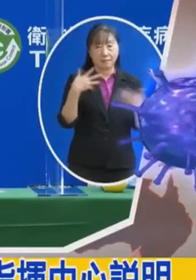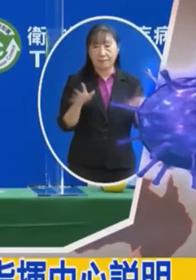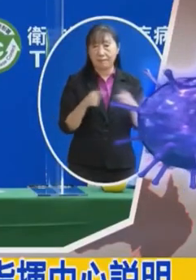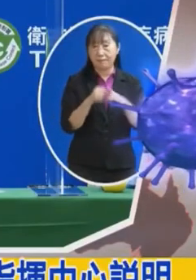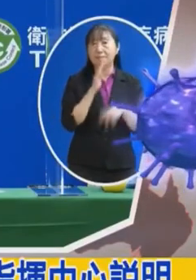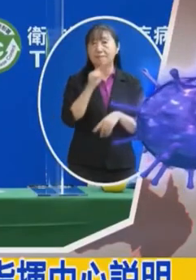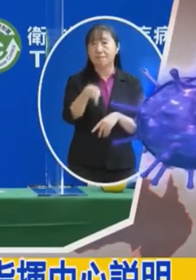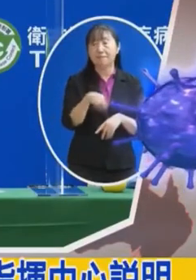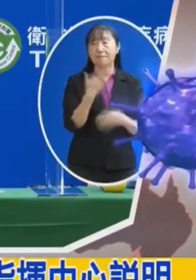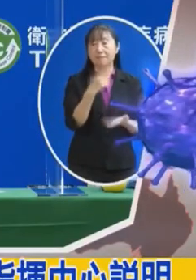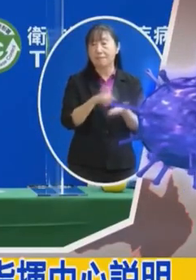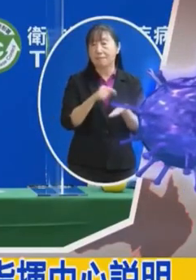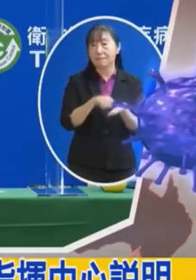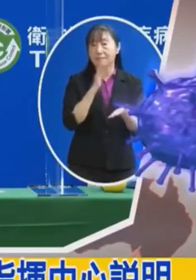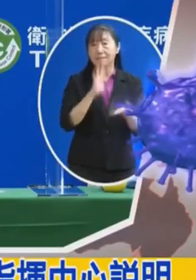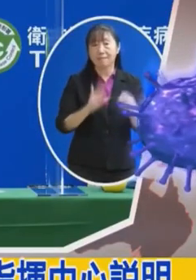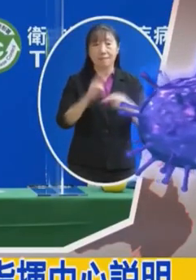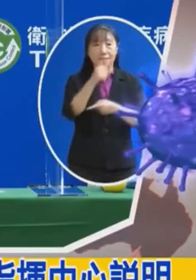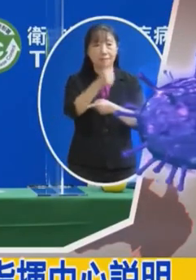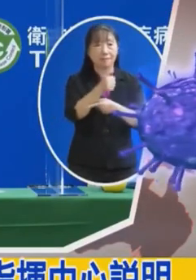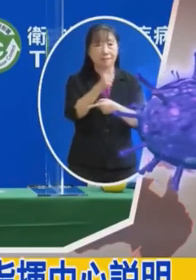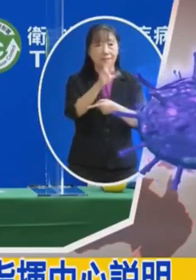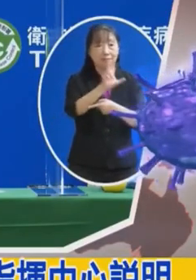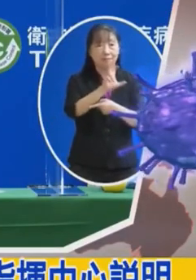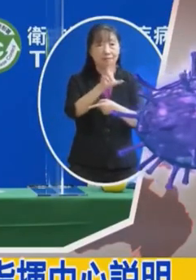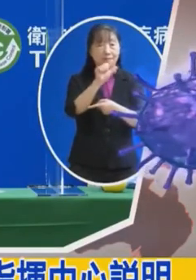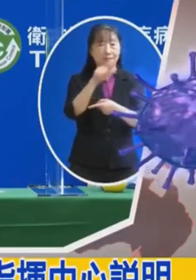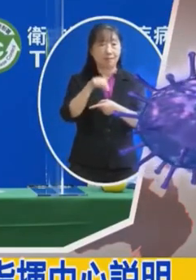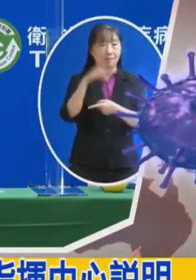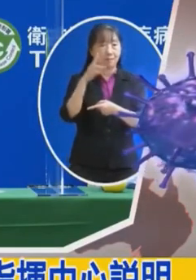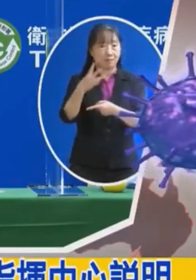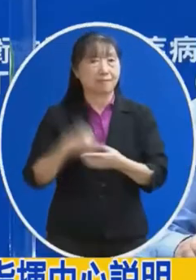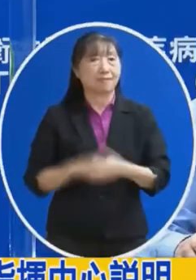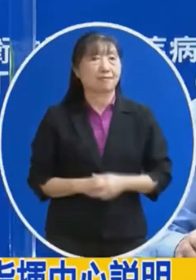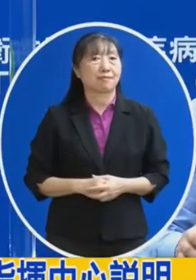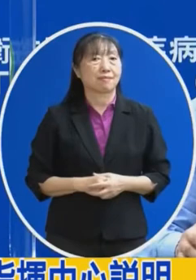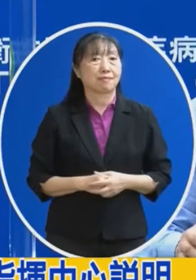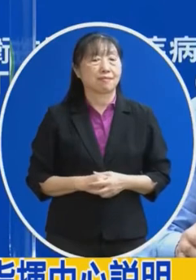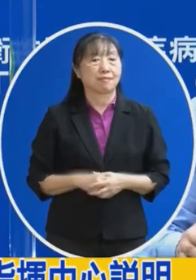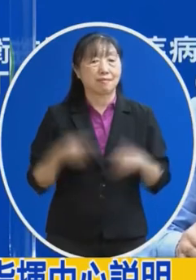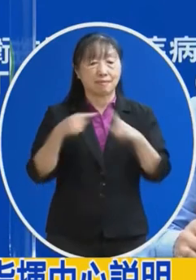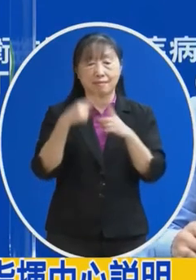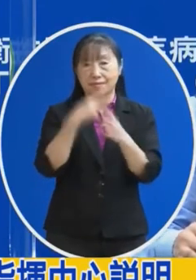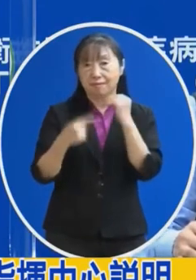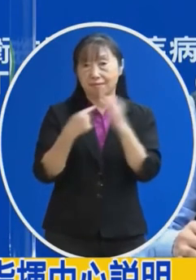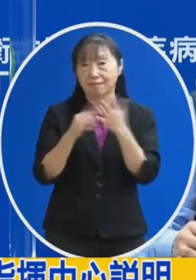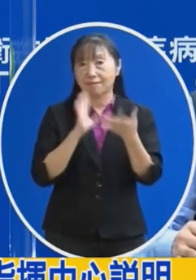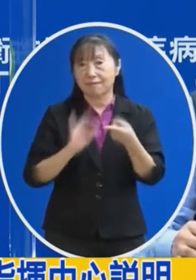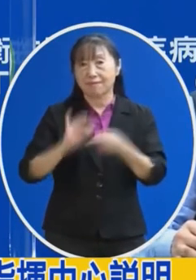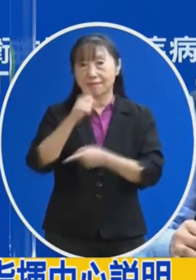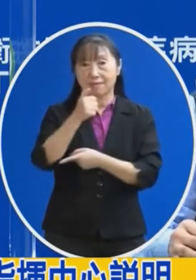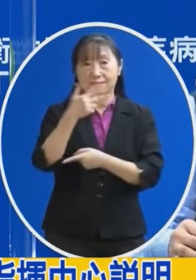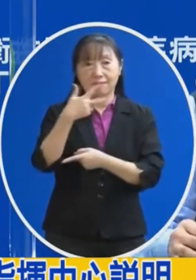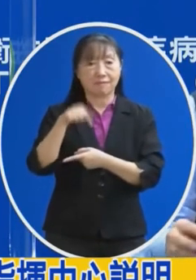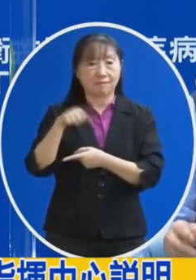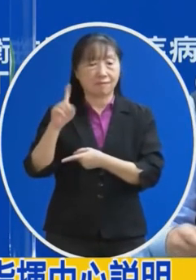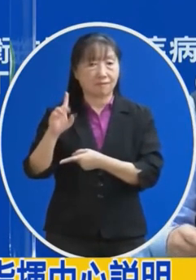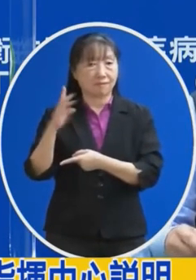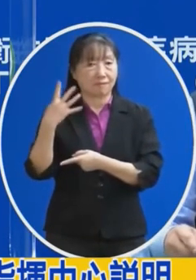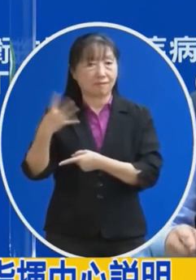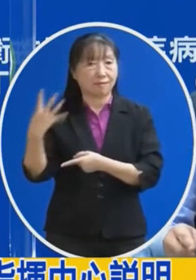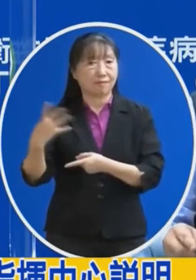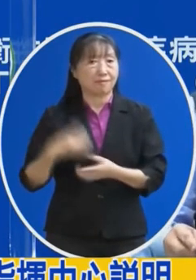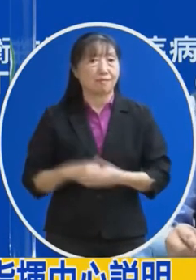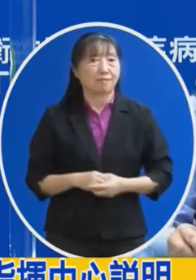要放宽的新规定，我们赶快来听听指挥中心记者会的最新说明。 人口涵盖率是